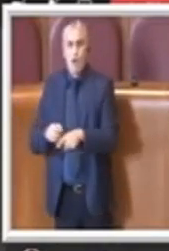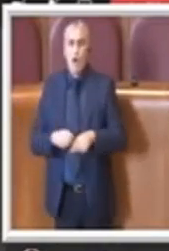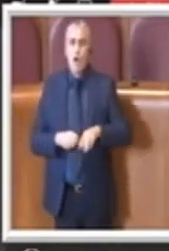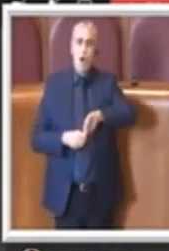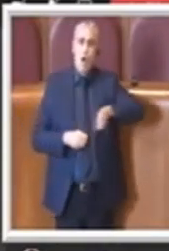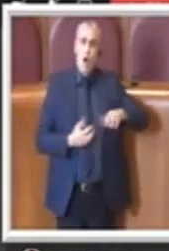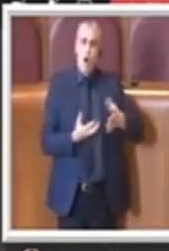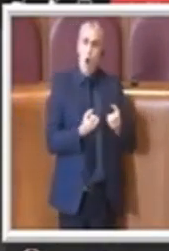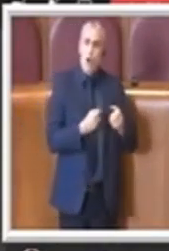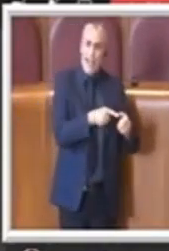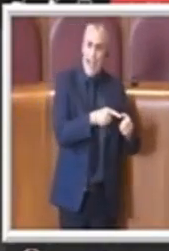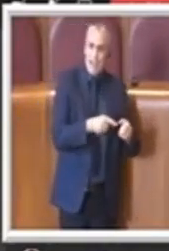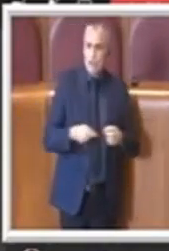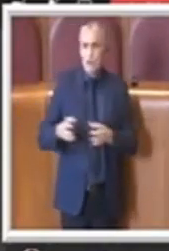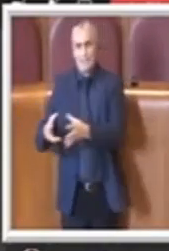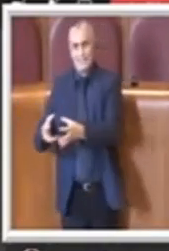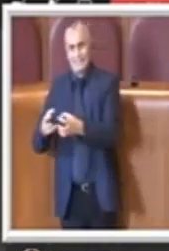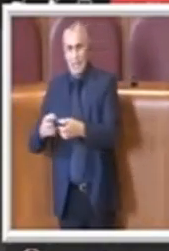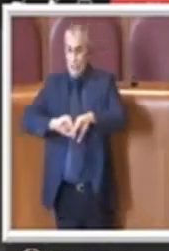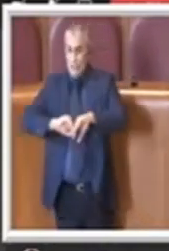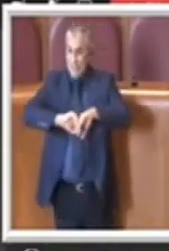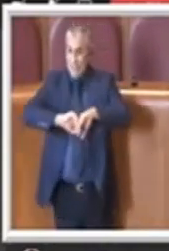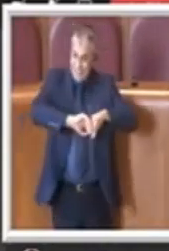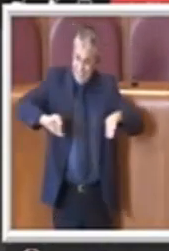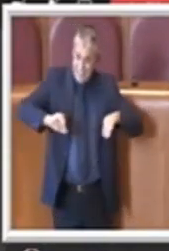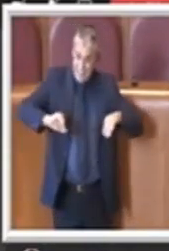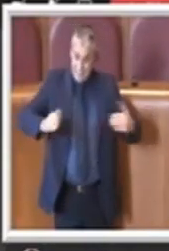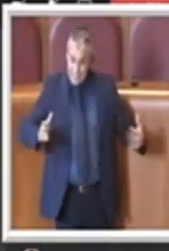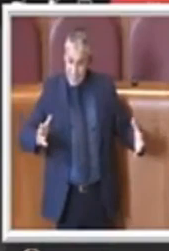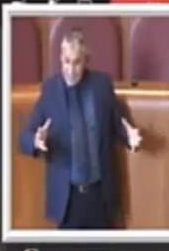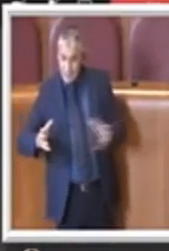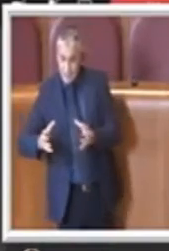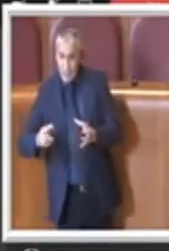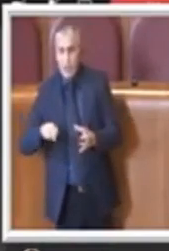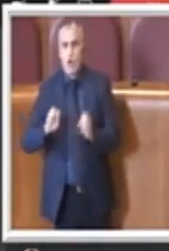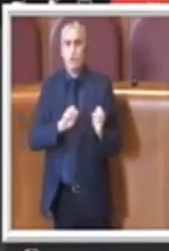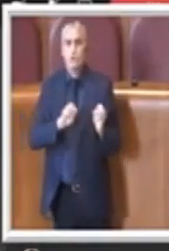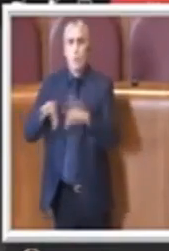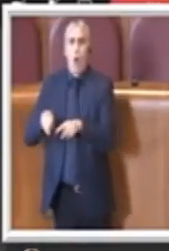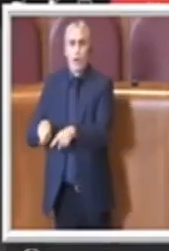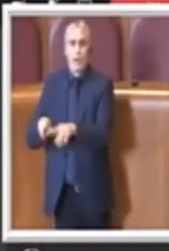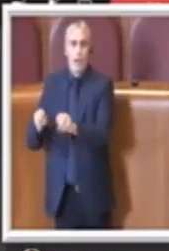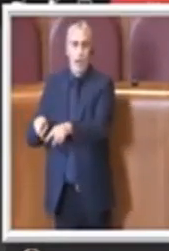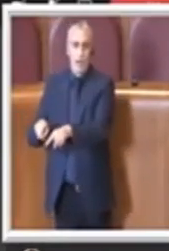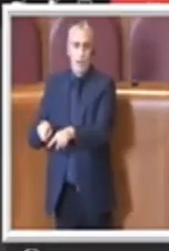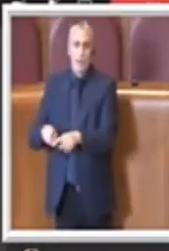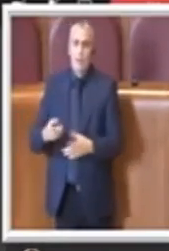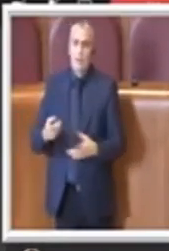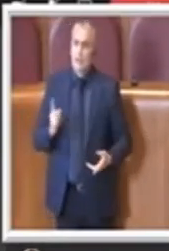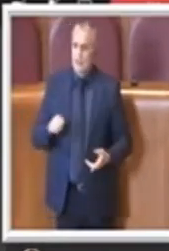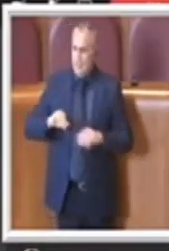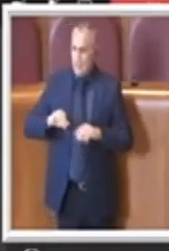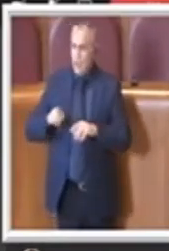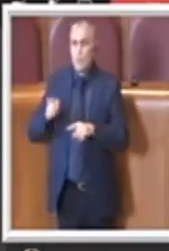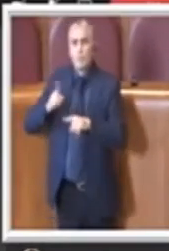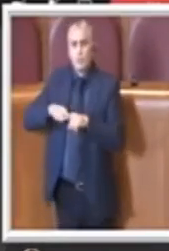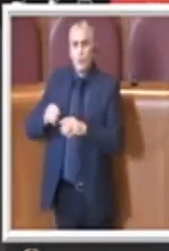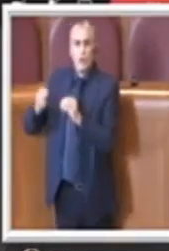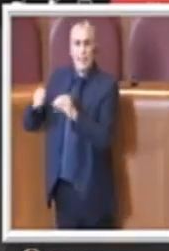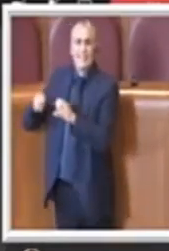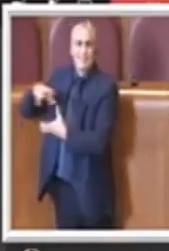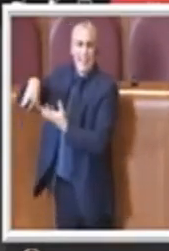sporca il secco e questo genera un problema ulteriore e l'indifferenziato genera odori genererà